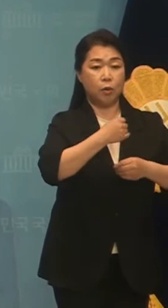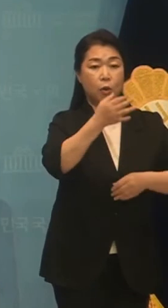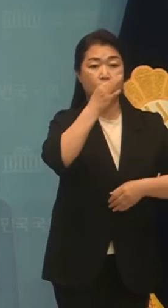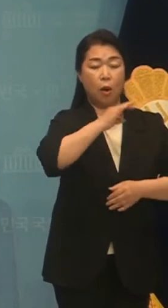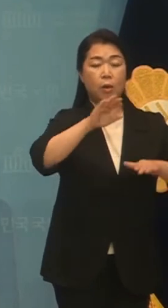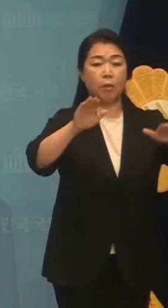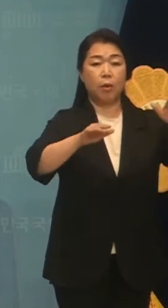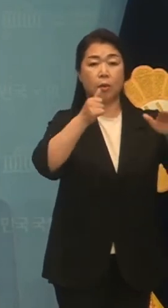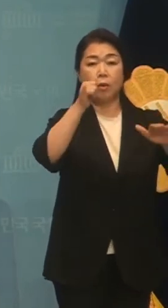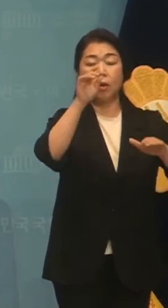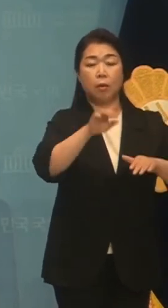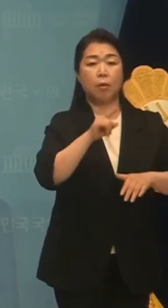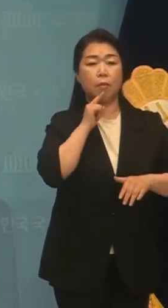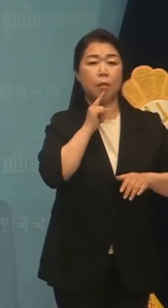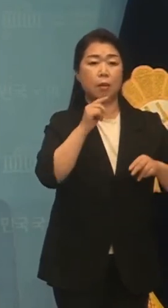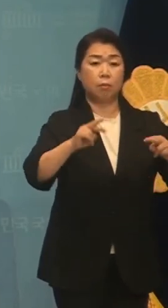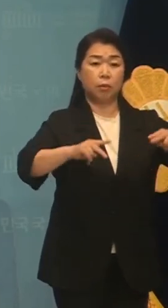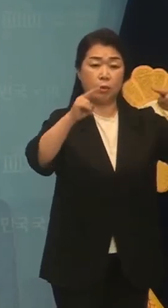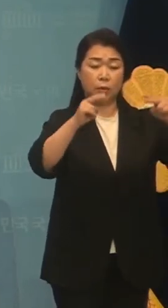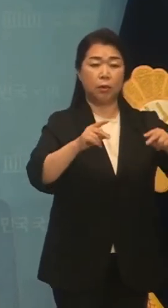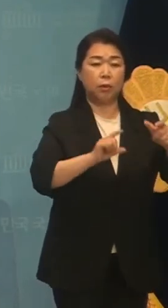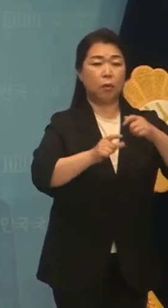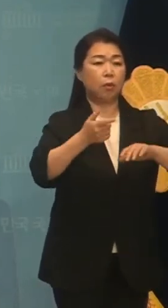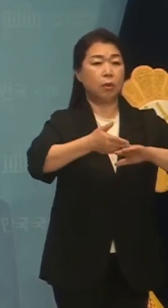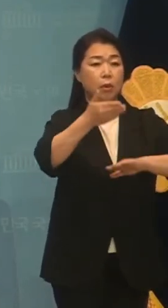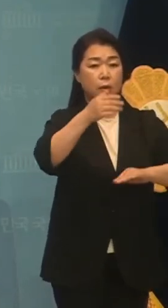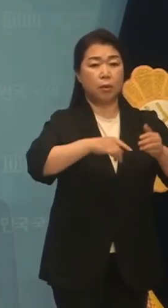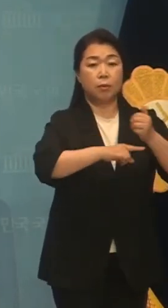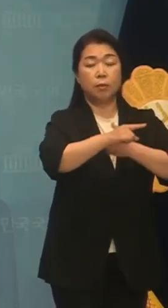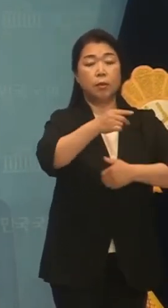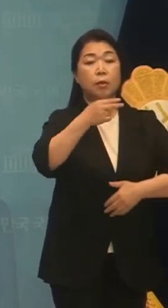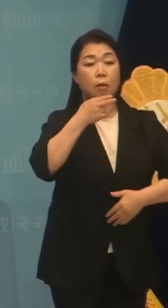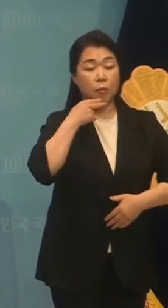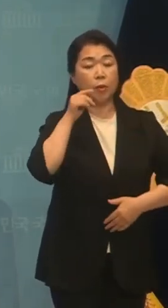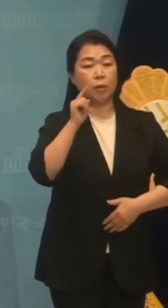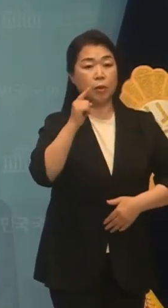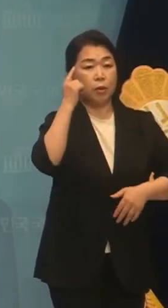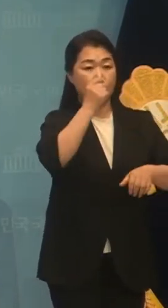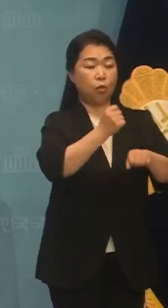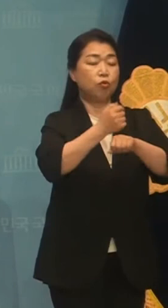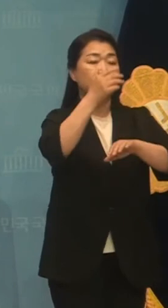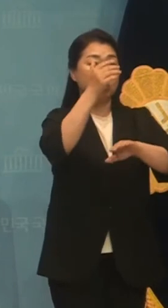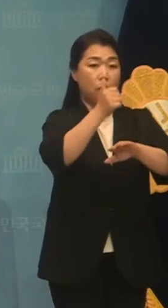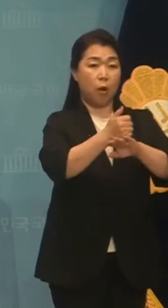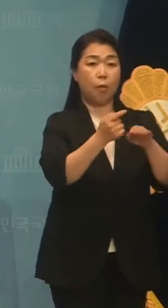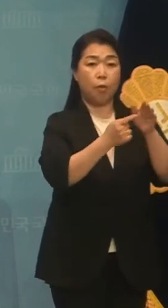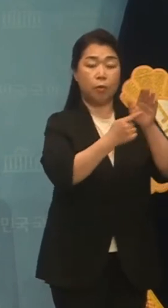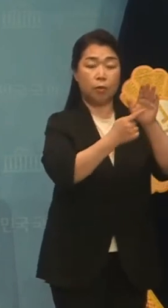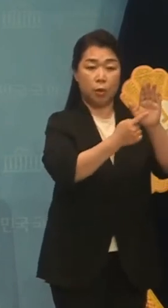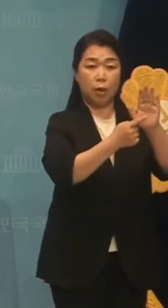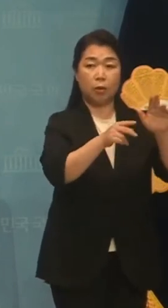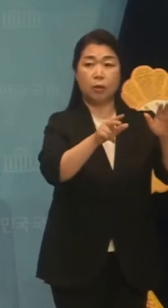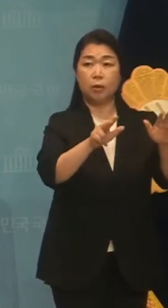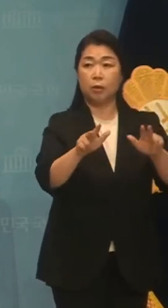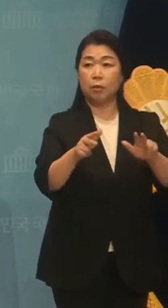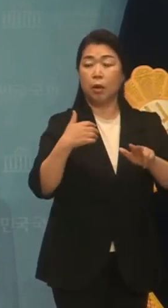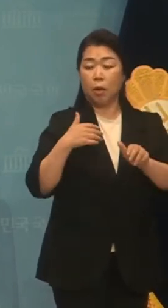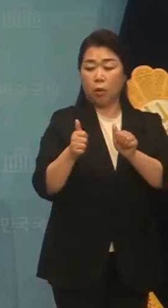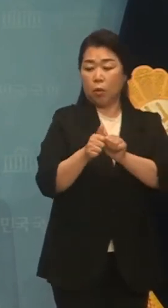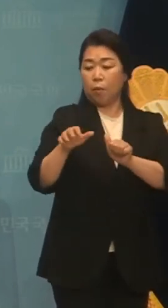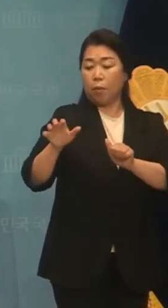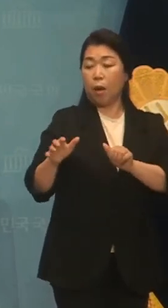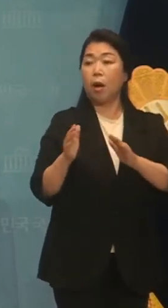문제, 더 이상 할 이유가 없다는 사실, 이런 연구 결과들이 증명하고 있습니다. 당장 내